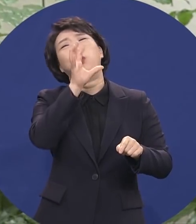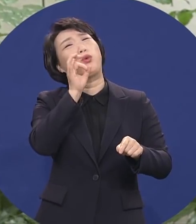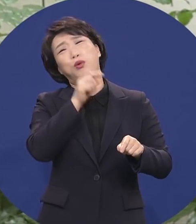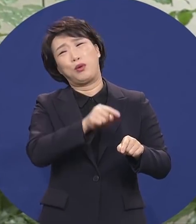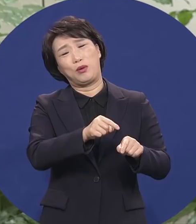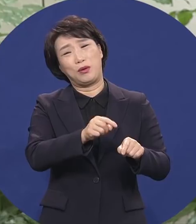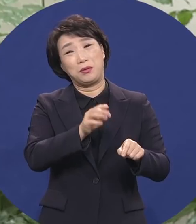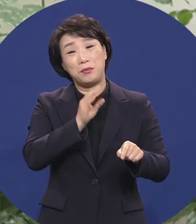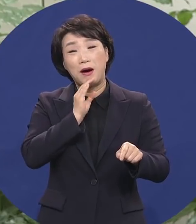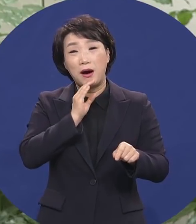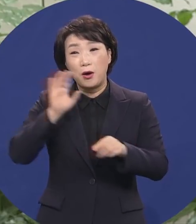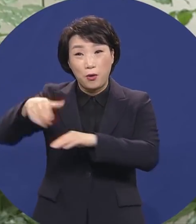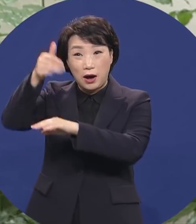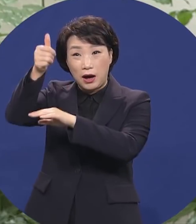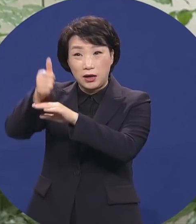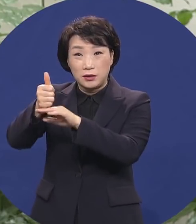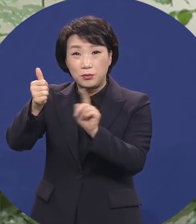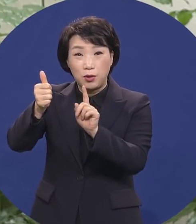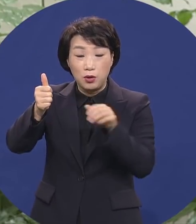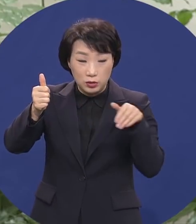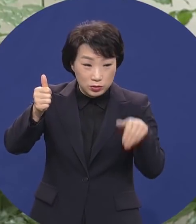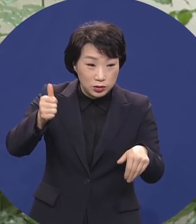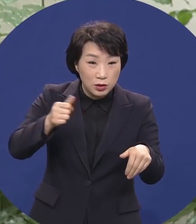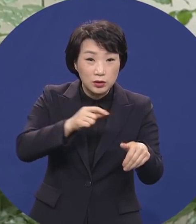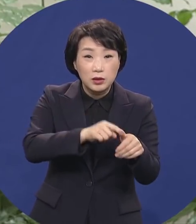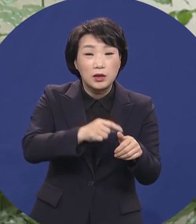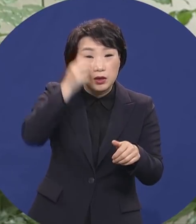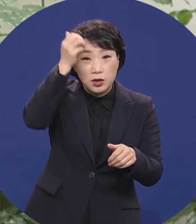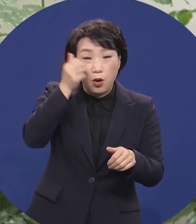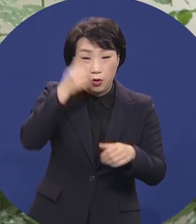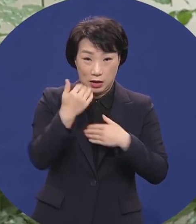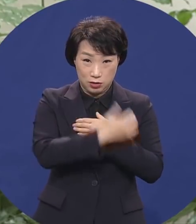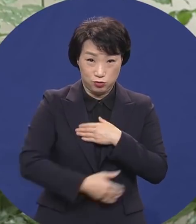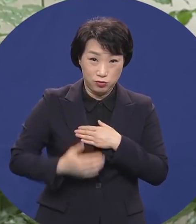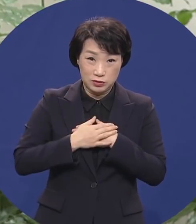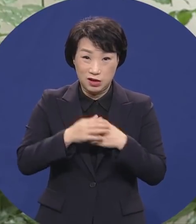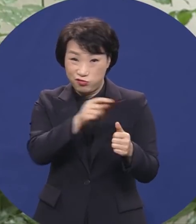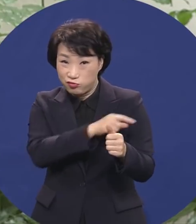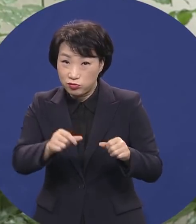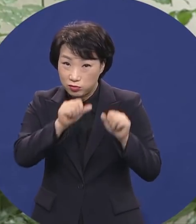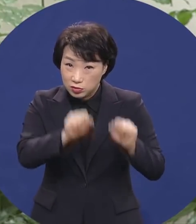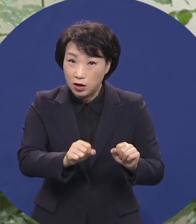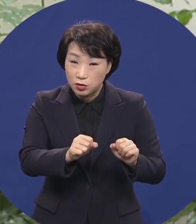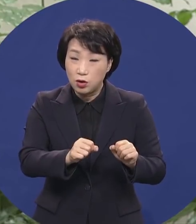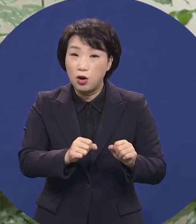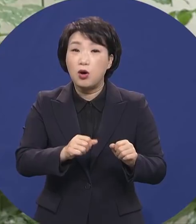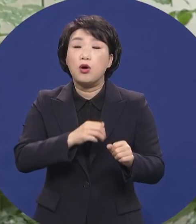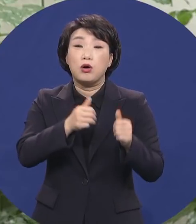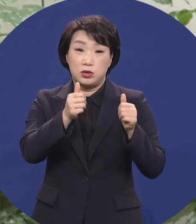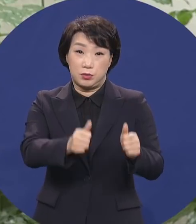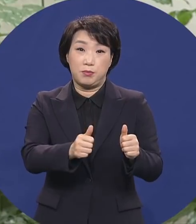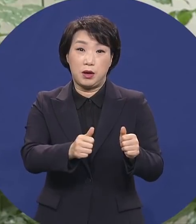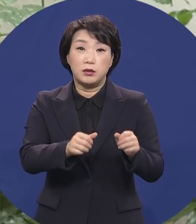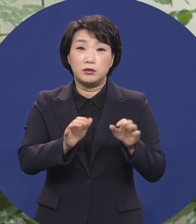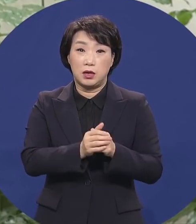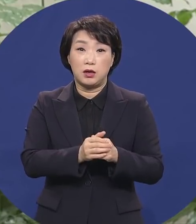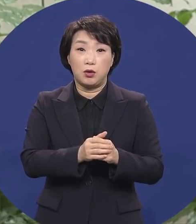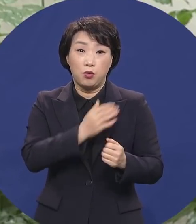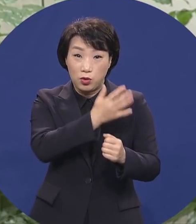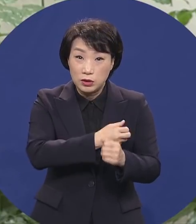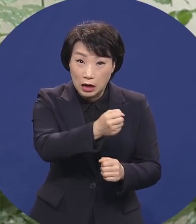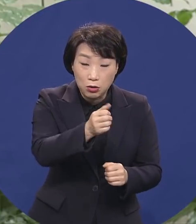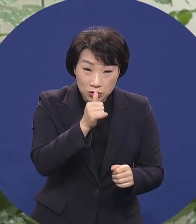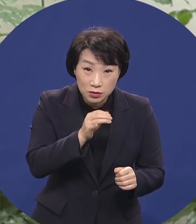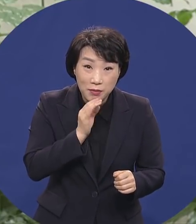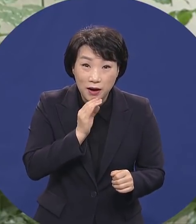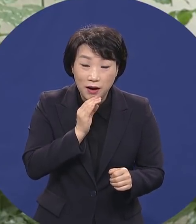왕은 신하의 영혼과 육체를 죽이고 살리고 심판해서 지옥 보내고 천국